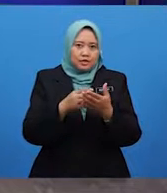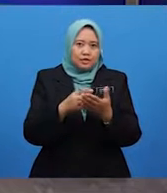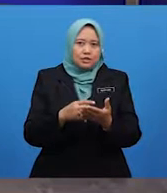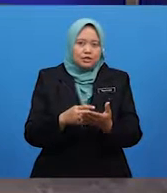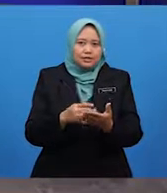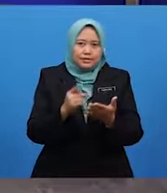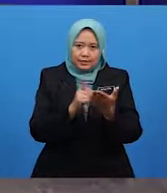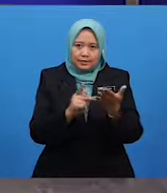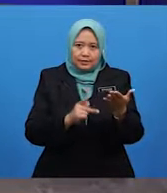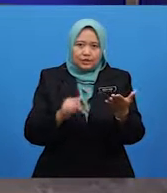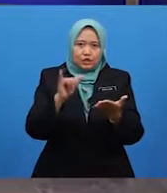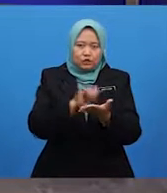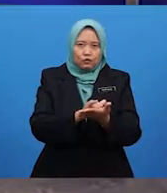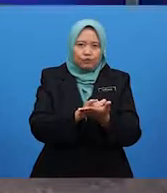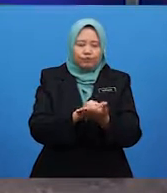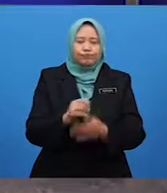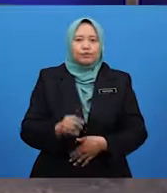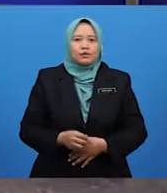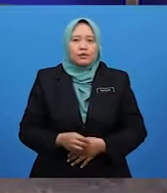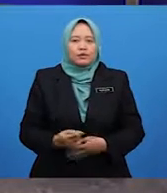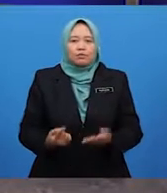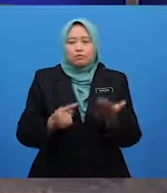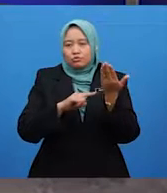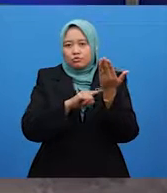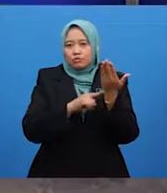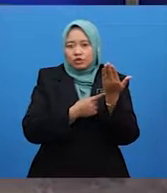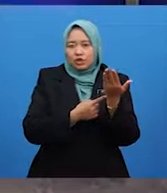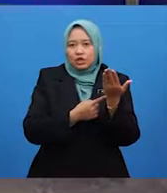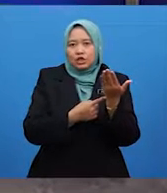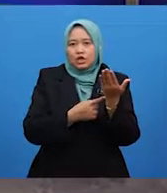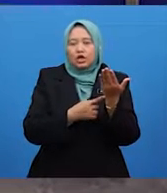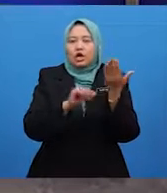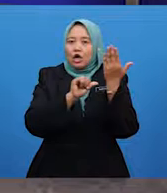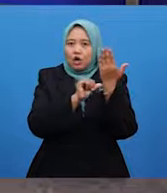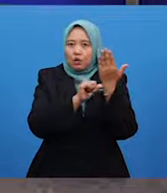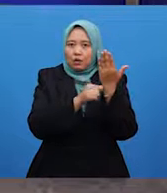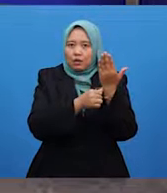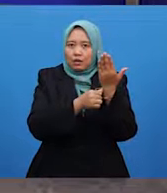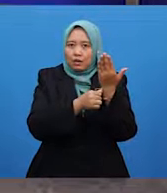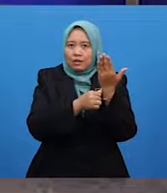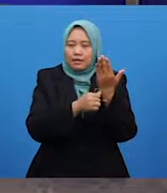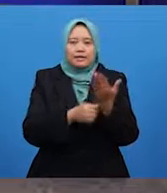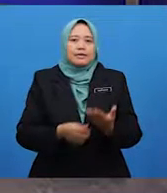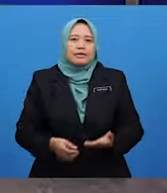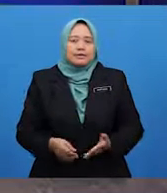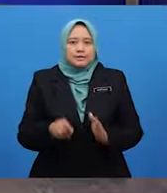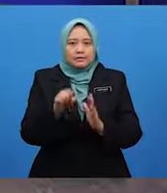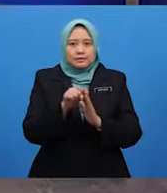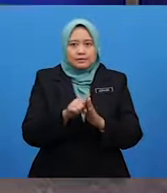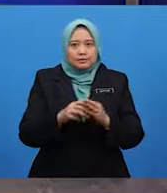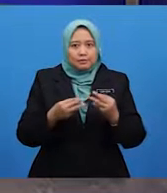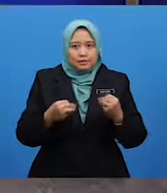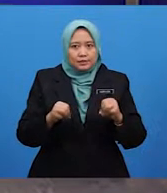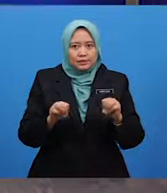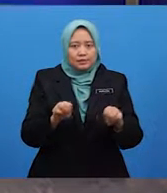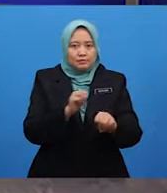harus mendokumentasikan daripada permulaan, semasa dan juga akhir. Kerana apabila kita kadang-kadang kita sebagai manusia, as a human being,